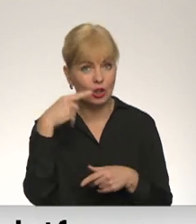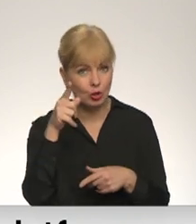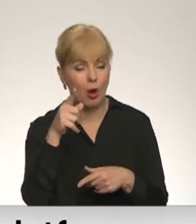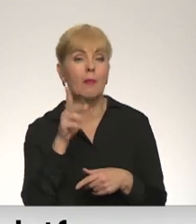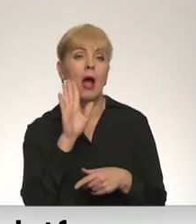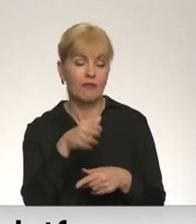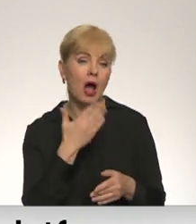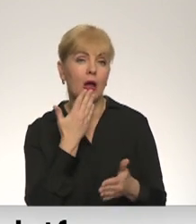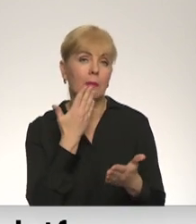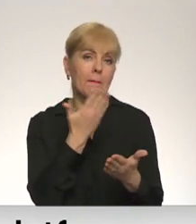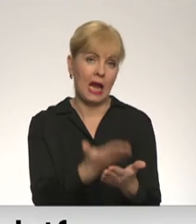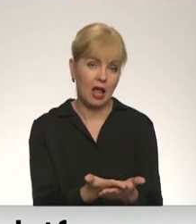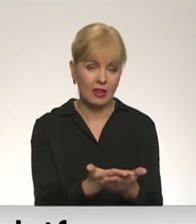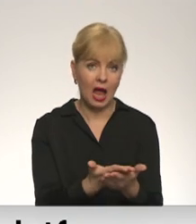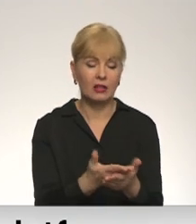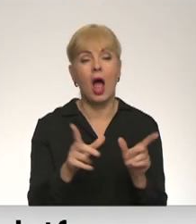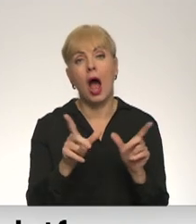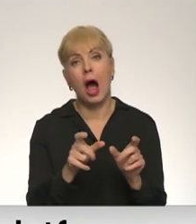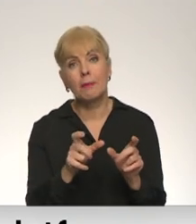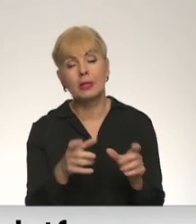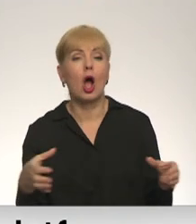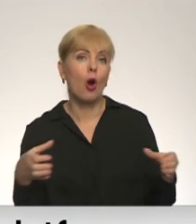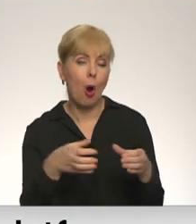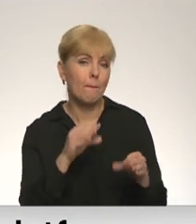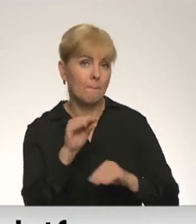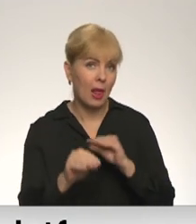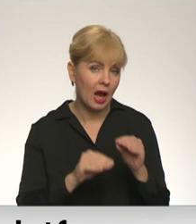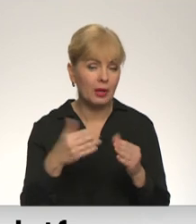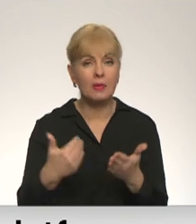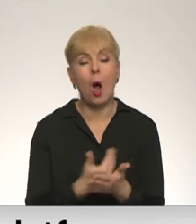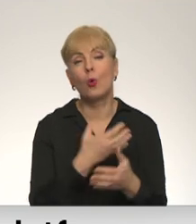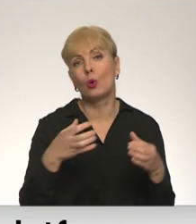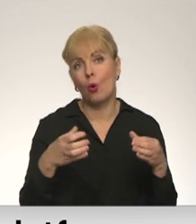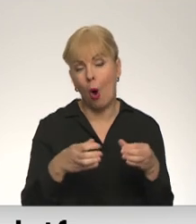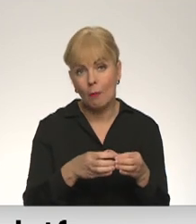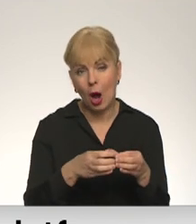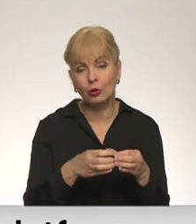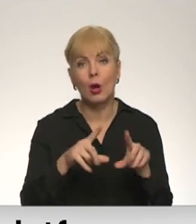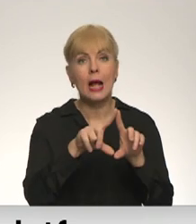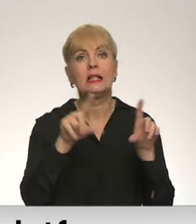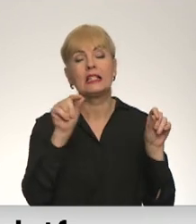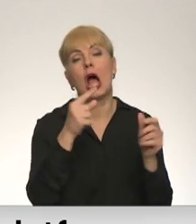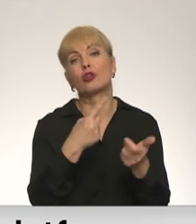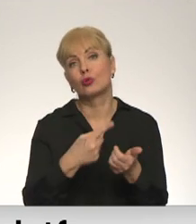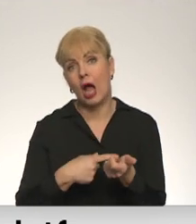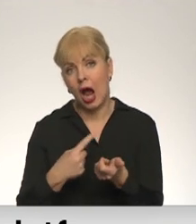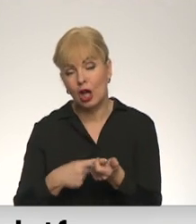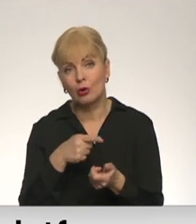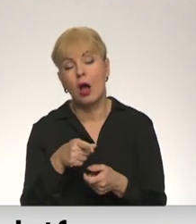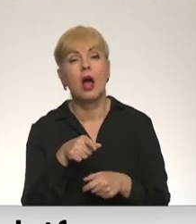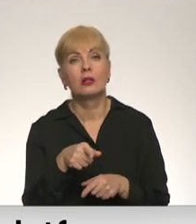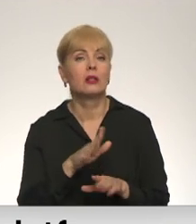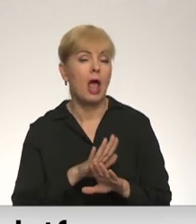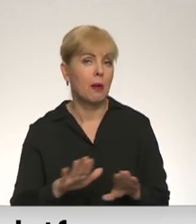vēl pieteikties, aprīlī komplektēsim jaunu komandu, nu, jaunu to iestāžu skaitu, un tiem nekas